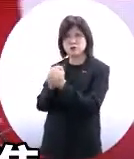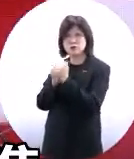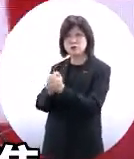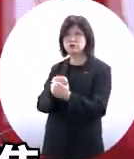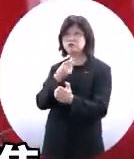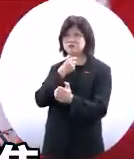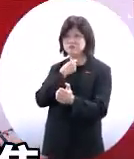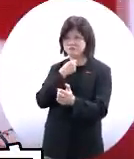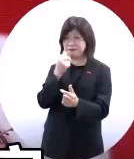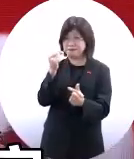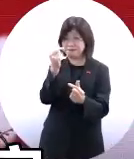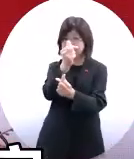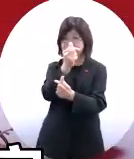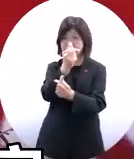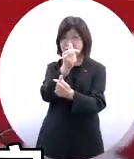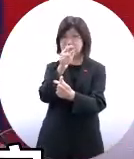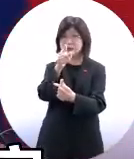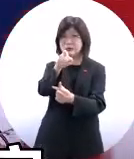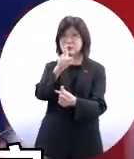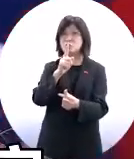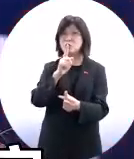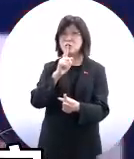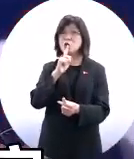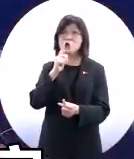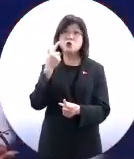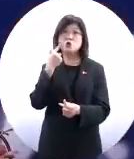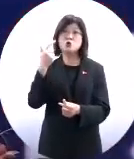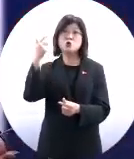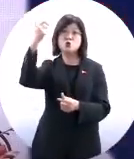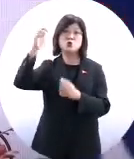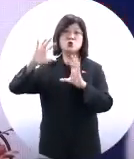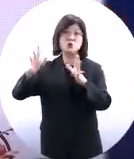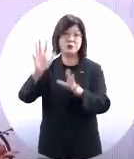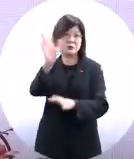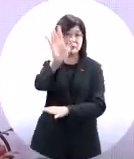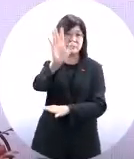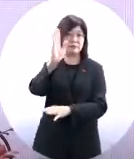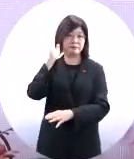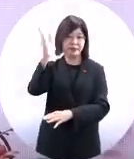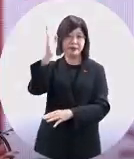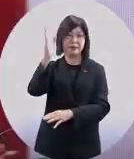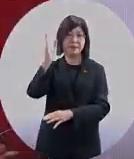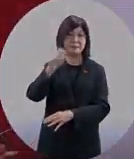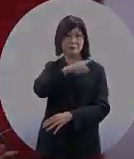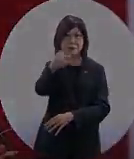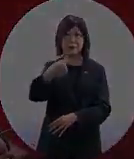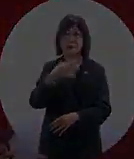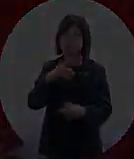切勿用祖国两字，大家说对不对？